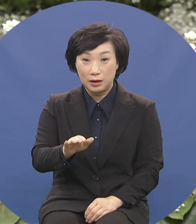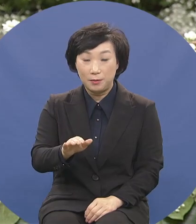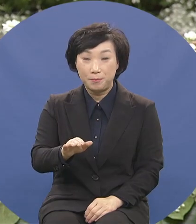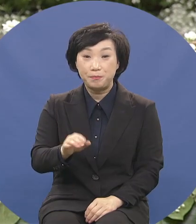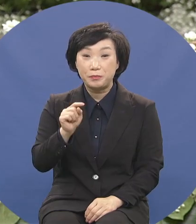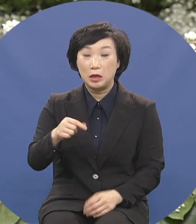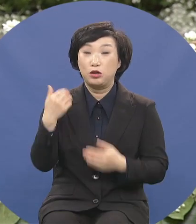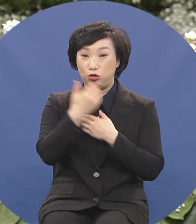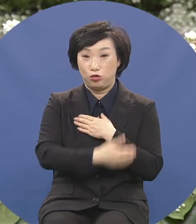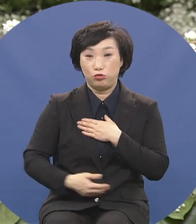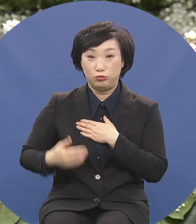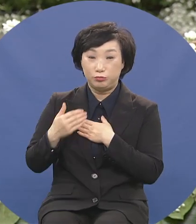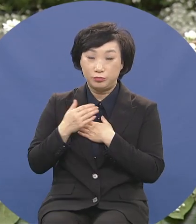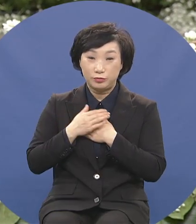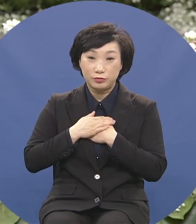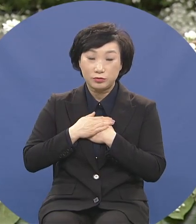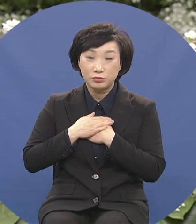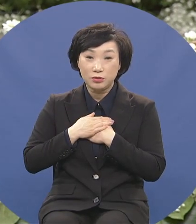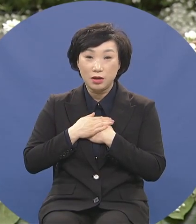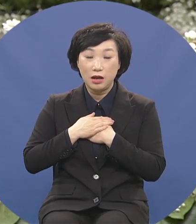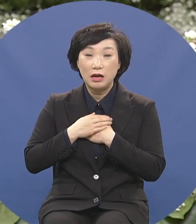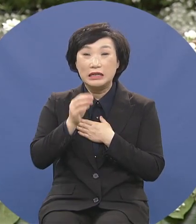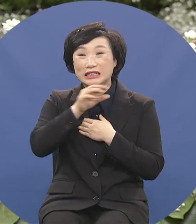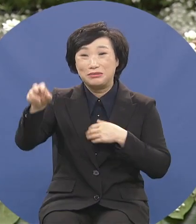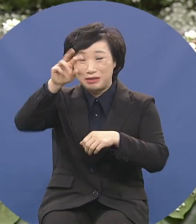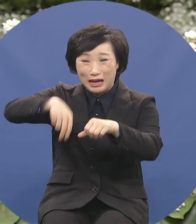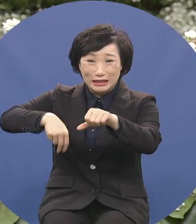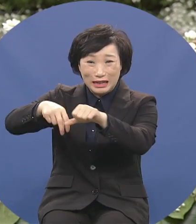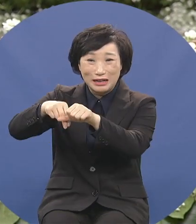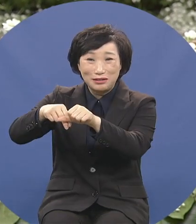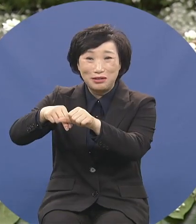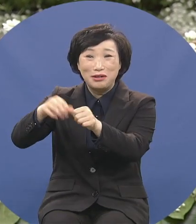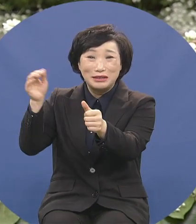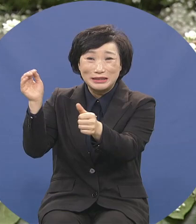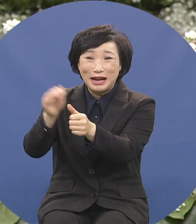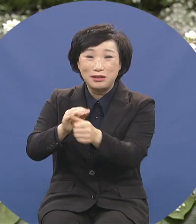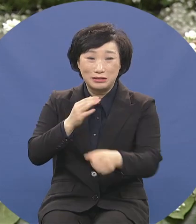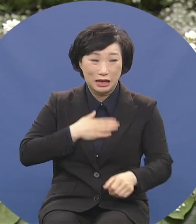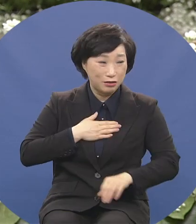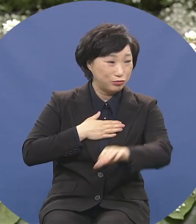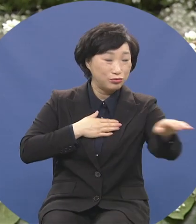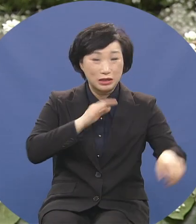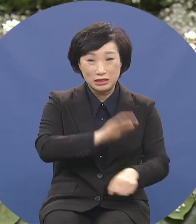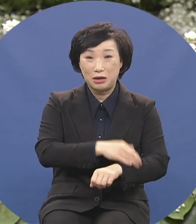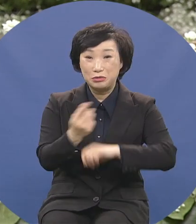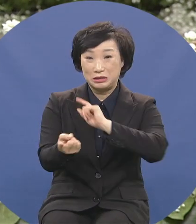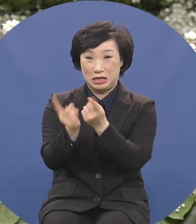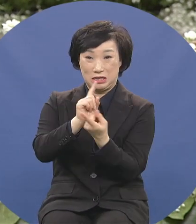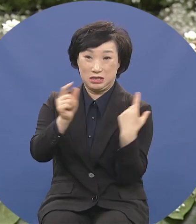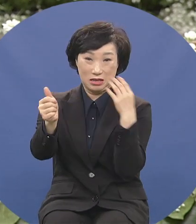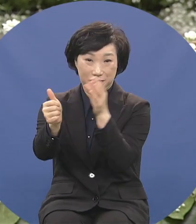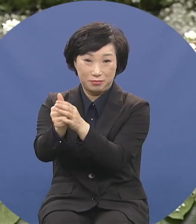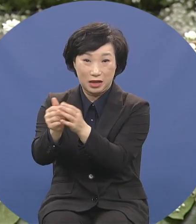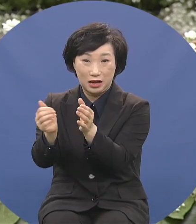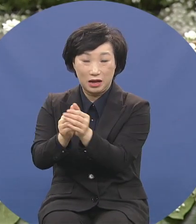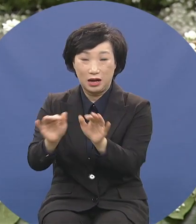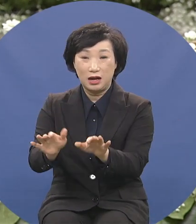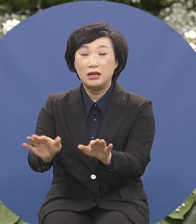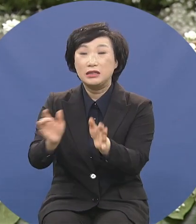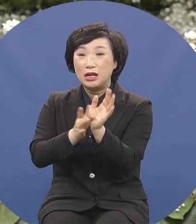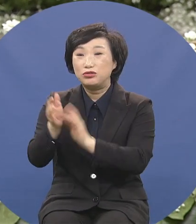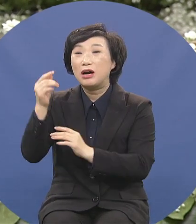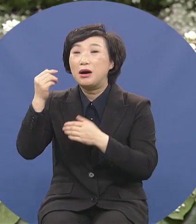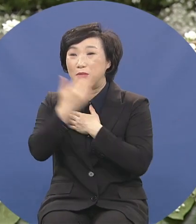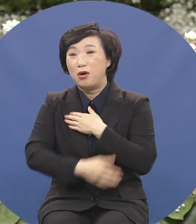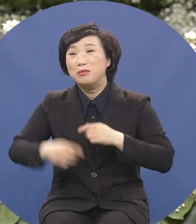그 육체가 찔려서 우리의 허물을 담당하고 그가 상해서